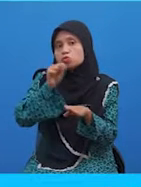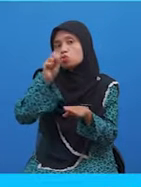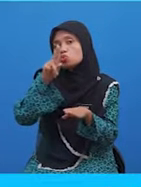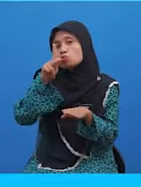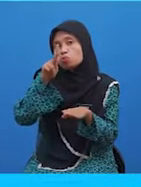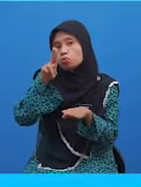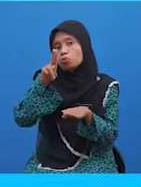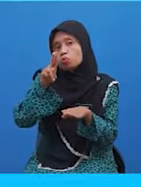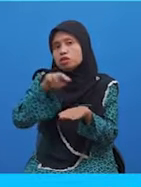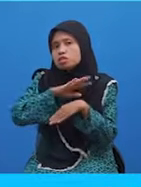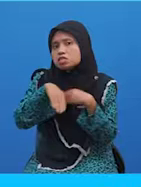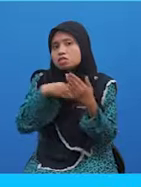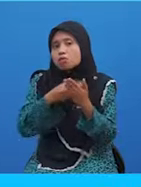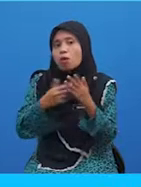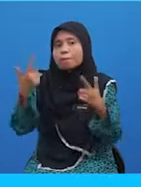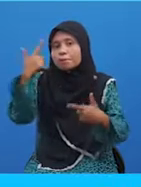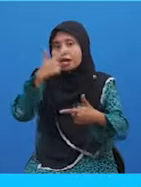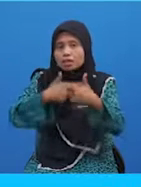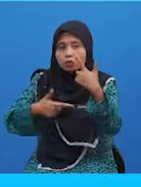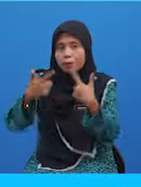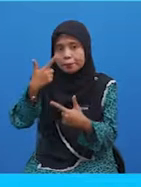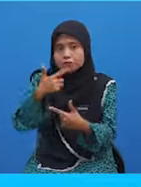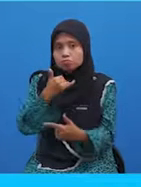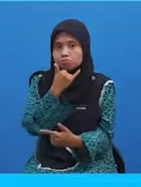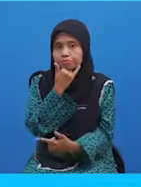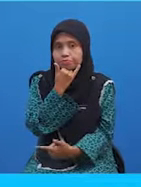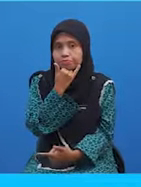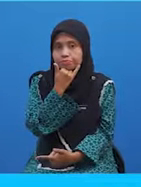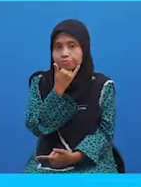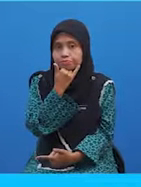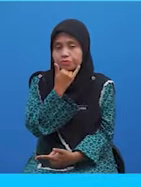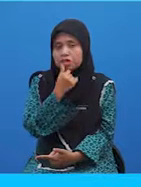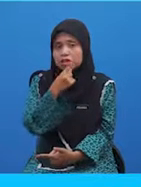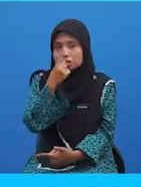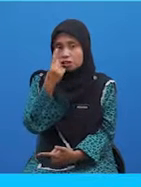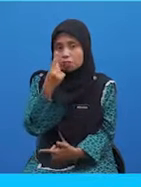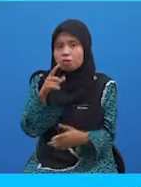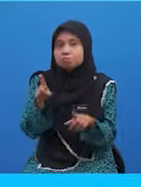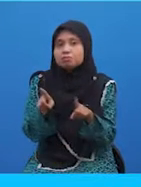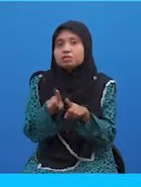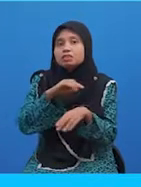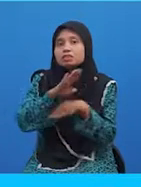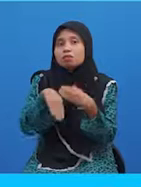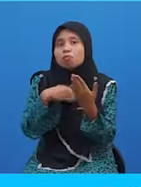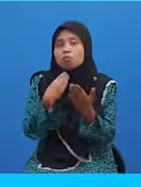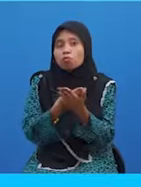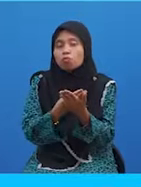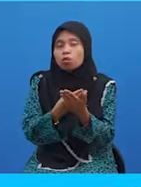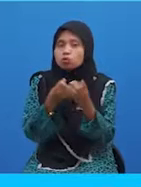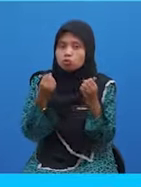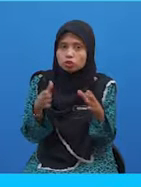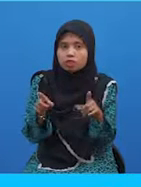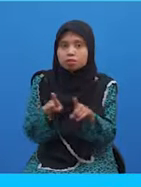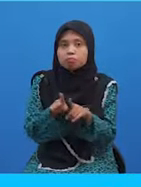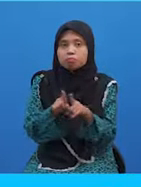suku. Semua pelancong-pelancong salah kerana unsur jamak semua bagi kata